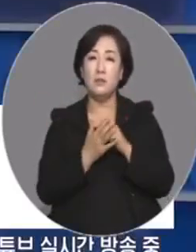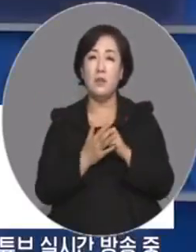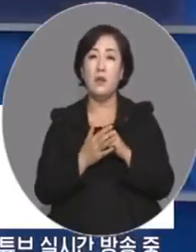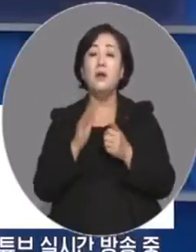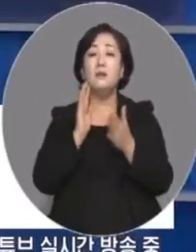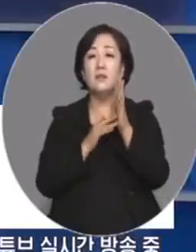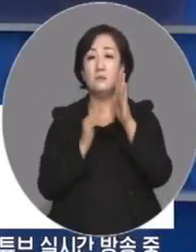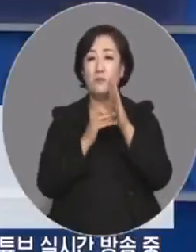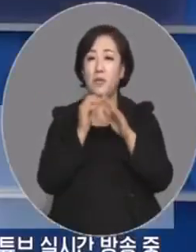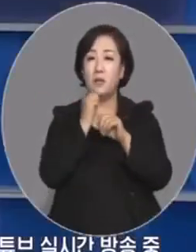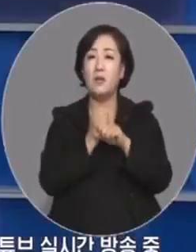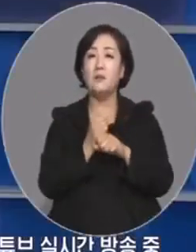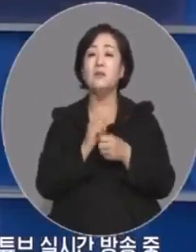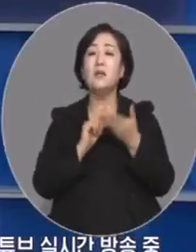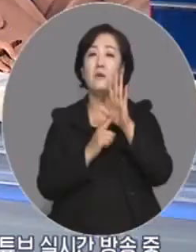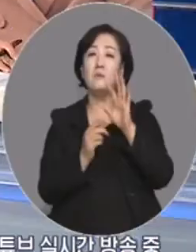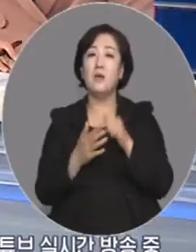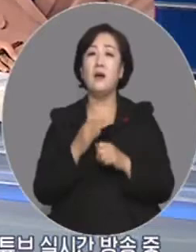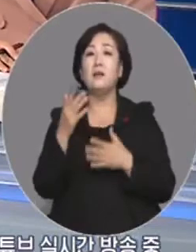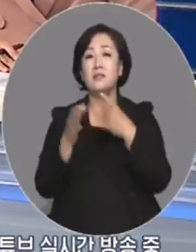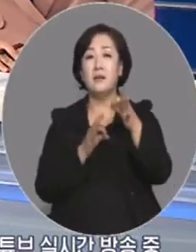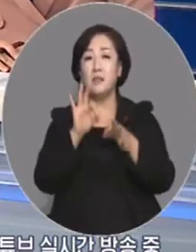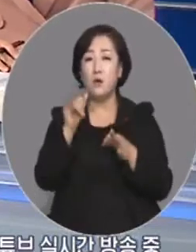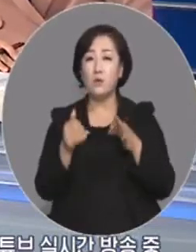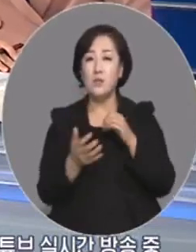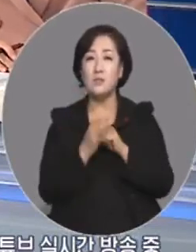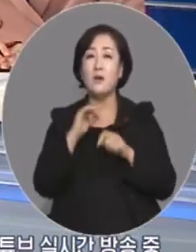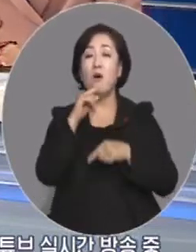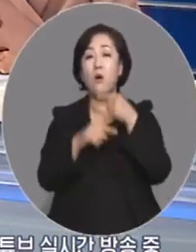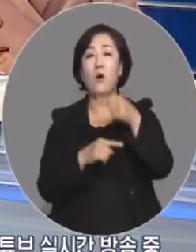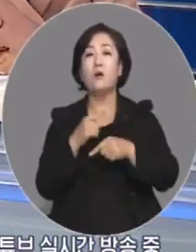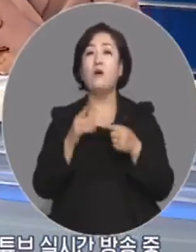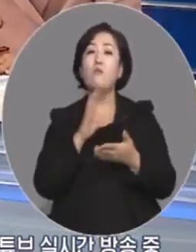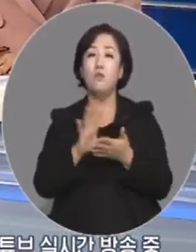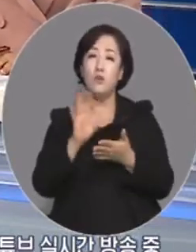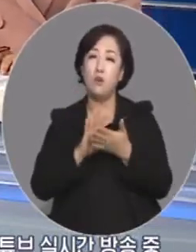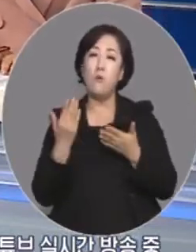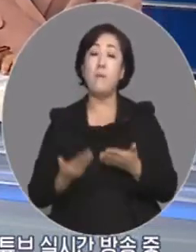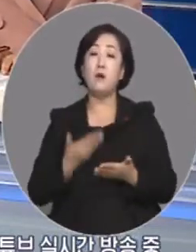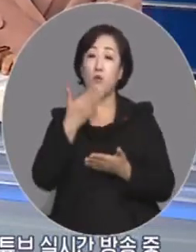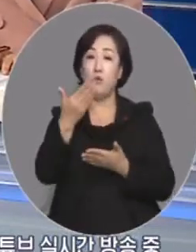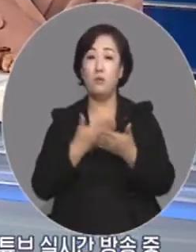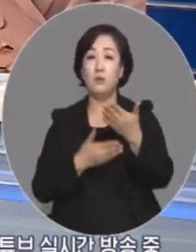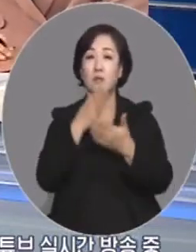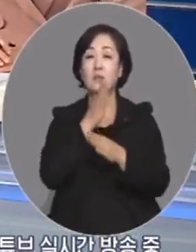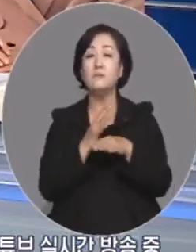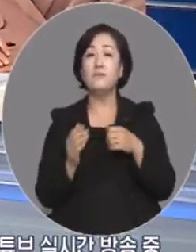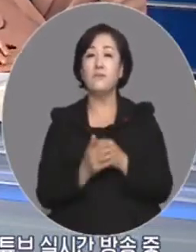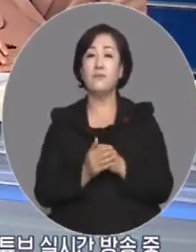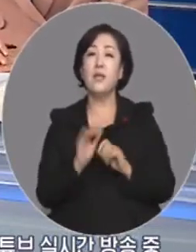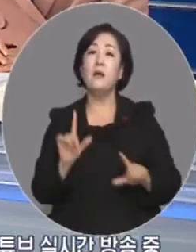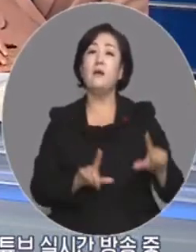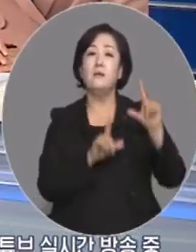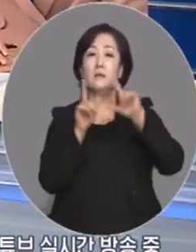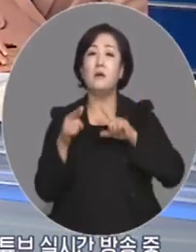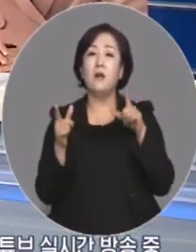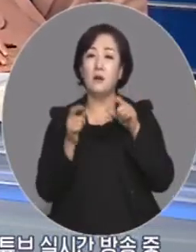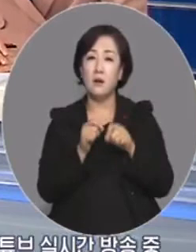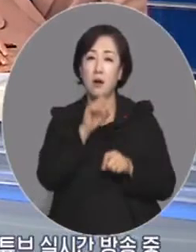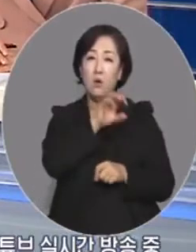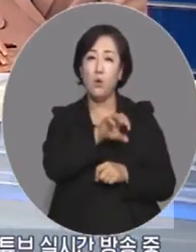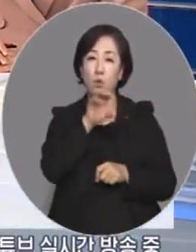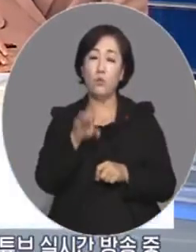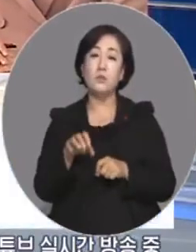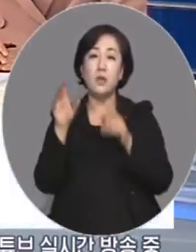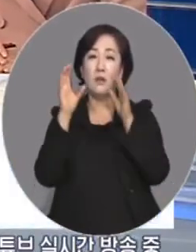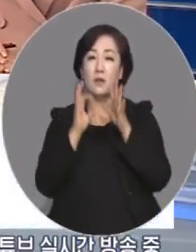음성적인 불법도 벌어지고 있는 겁니다. 가게에서 이렇게 환전을 해준다는 거죠? 물건으로 바꿔주기도 맞습니다. 하고. 정말 생활 곳곳에 이렇게